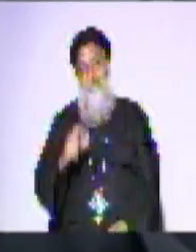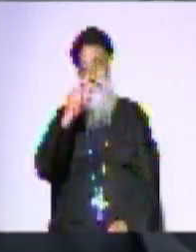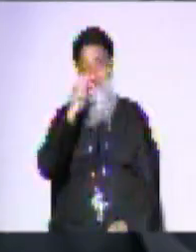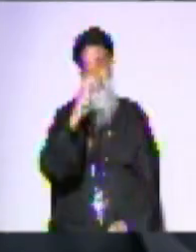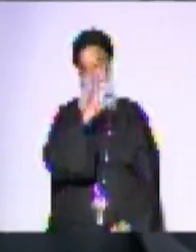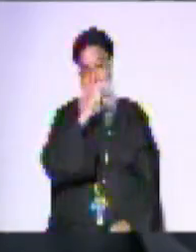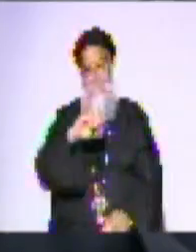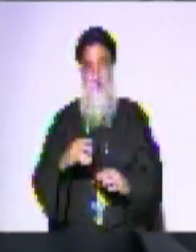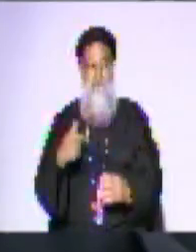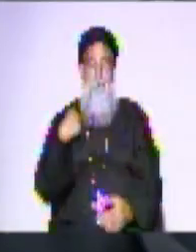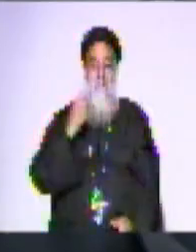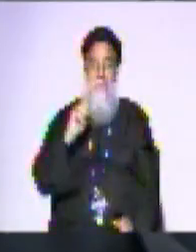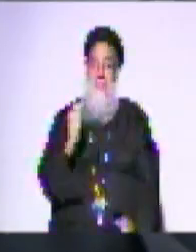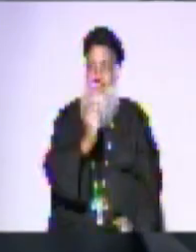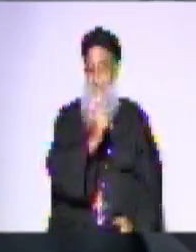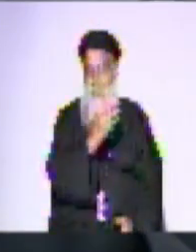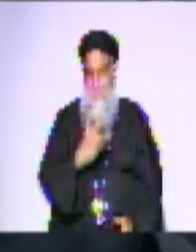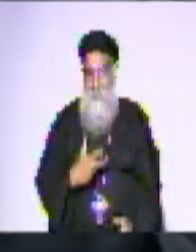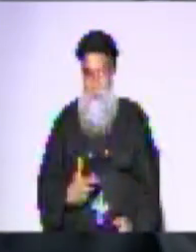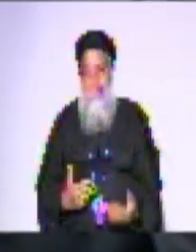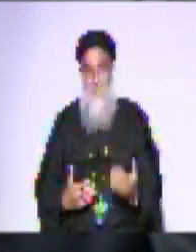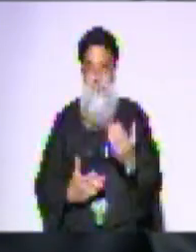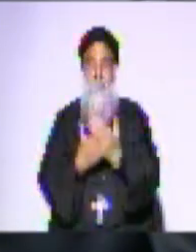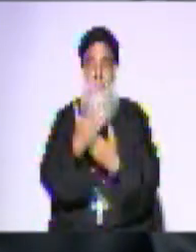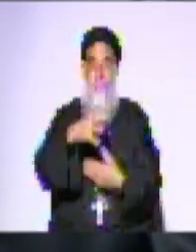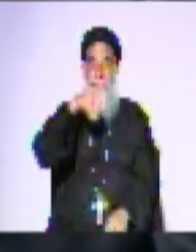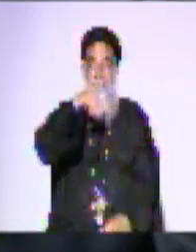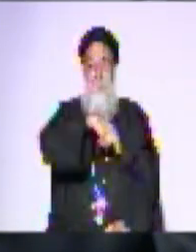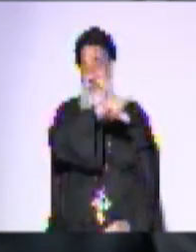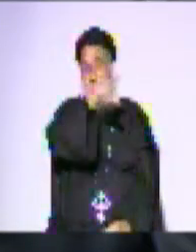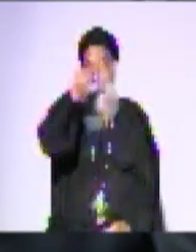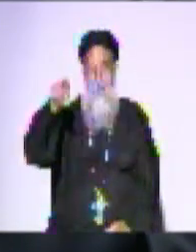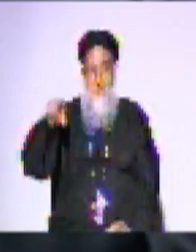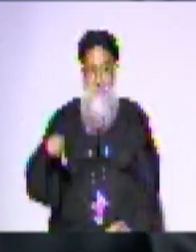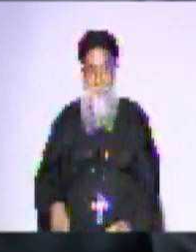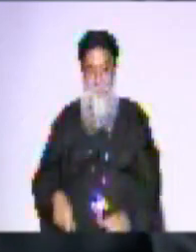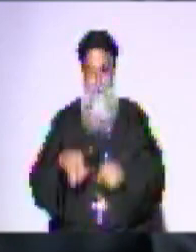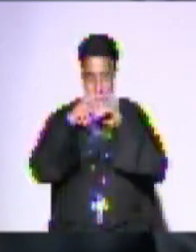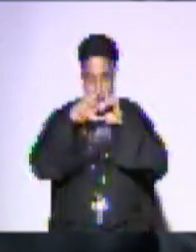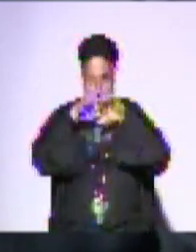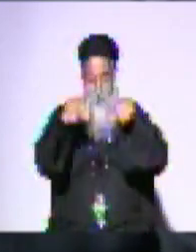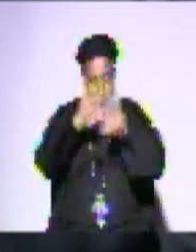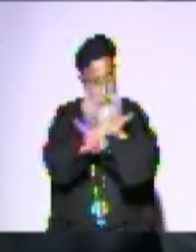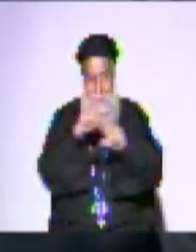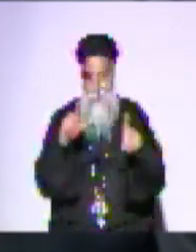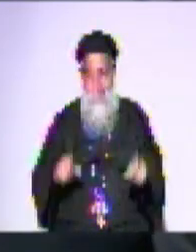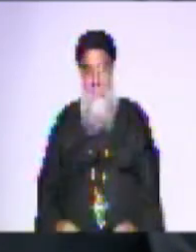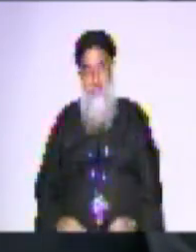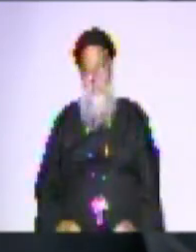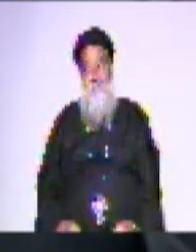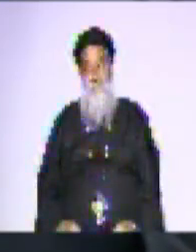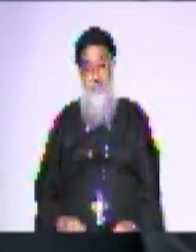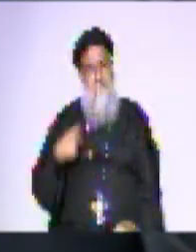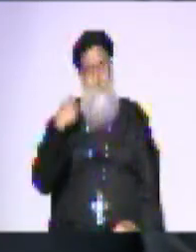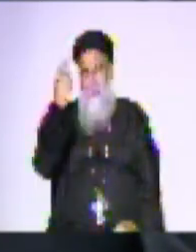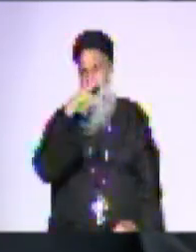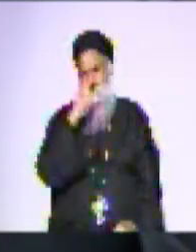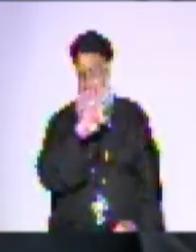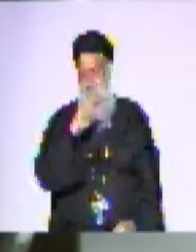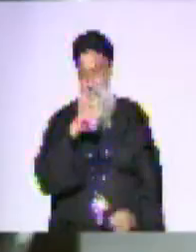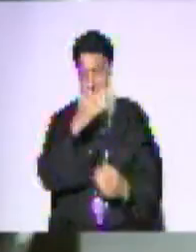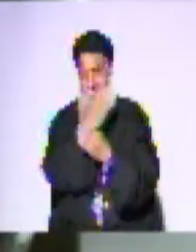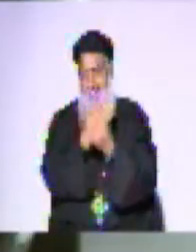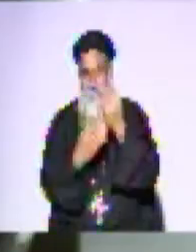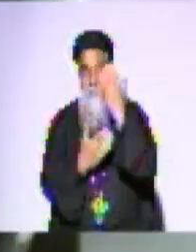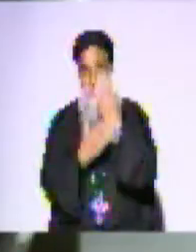يعني واضحة ارتباط المعمودية بالخلاص ما هيش مجرد إعلان أو يعني حاجة شكلية ولادة